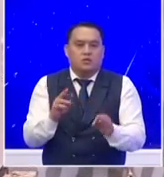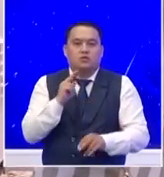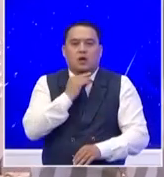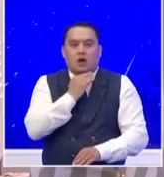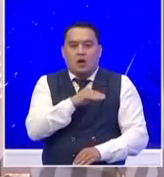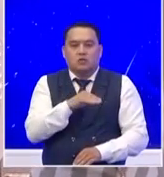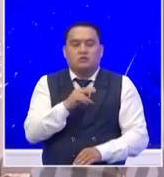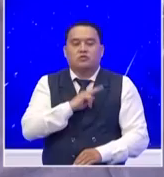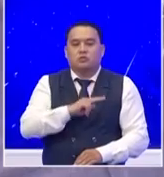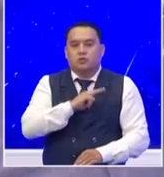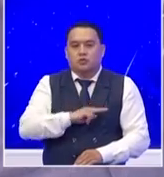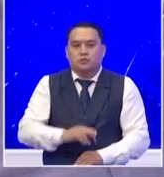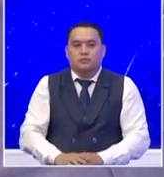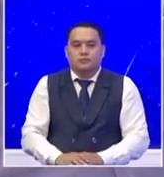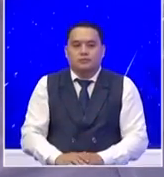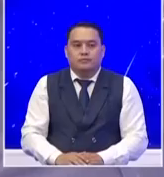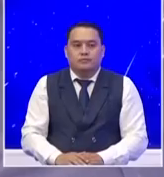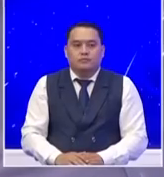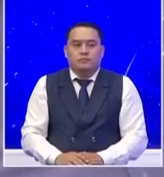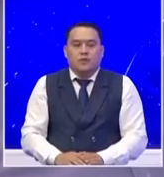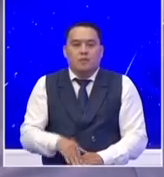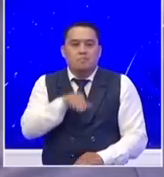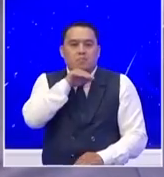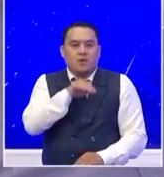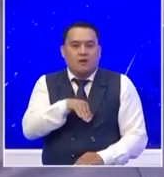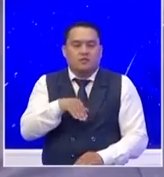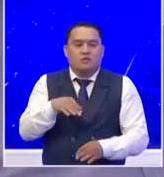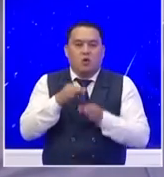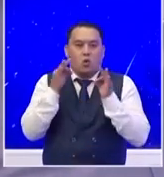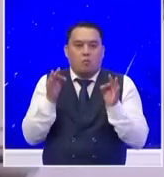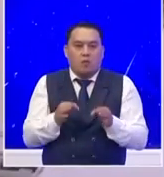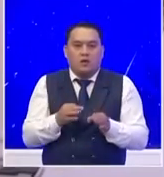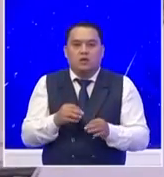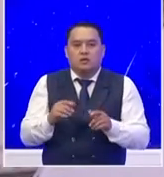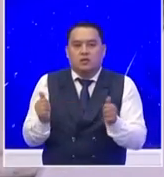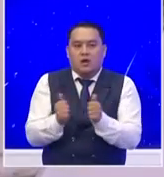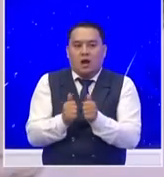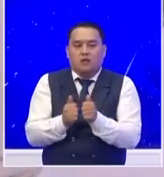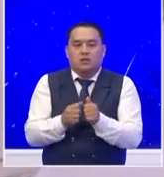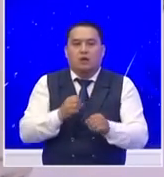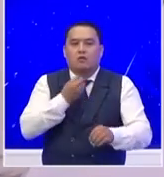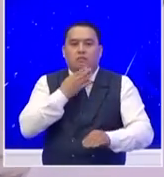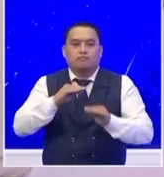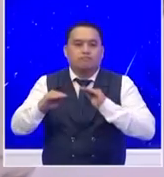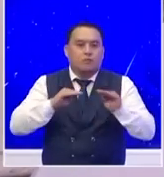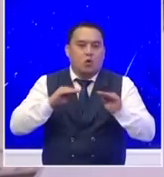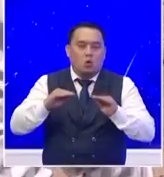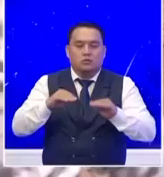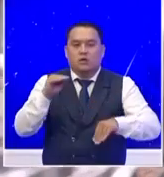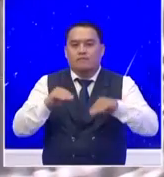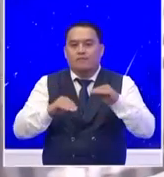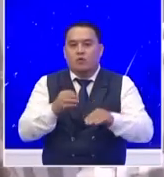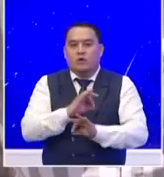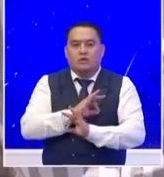Качественно. Тәжірибелі құрылысшы ретінде білгенімен бөлісті. Ғимараттың қасбетін жасау мен абаттандыруда ұсынысын айтты.